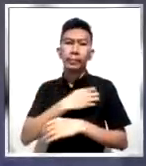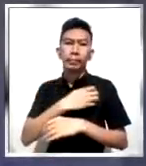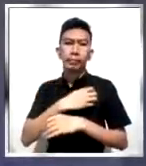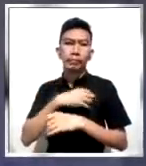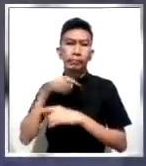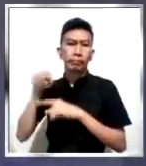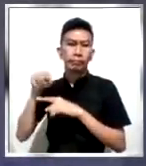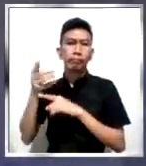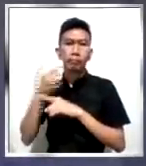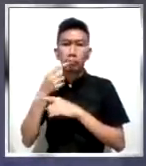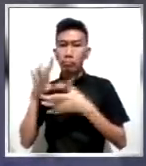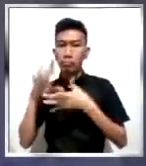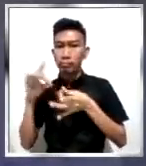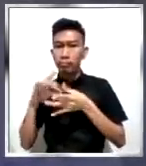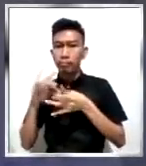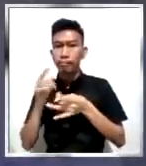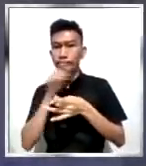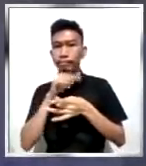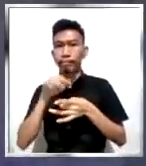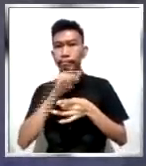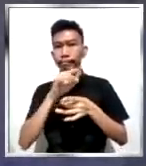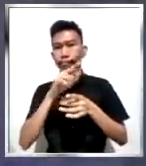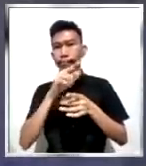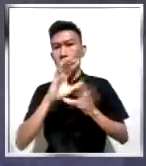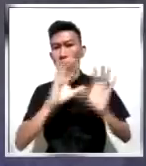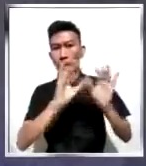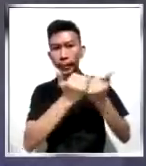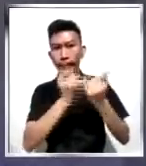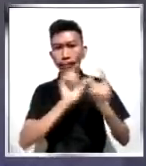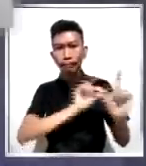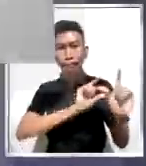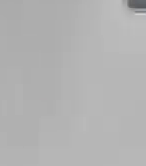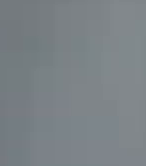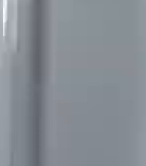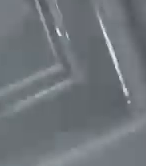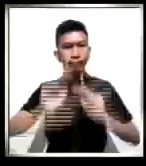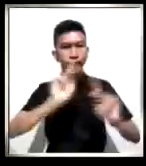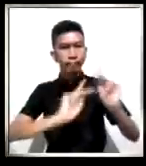ang mga manghihiya online. Nakatutok si Emil Sumangil.